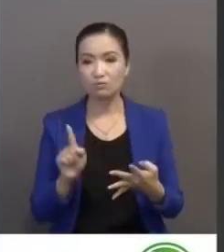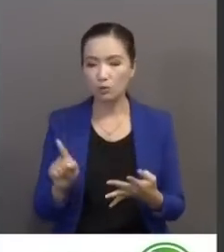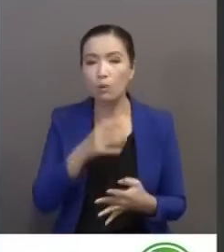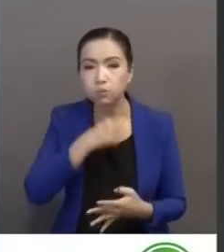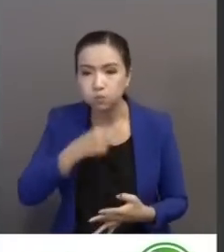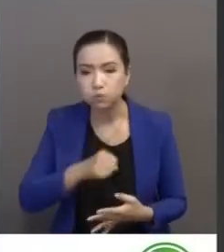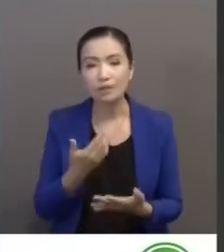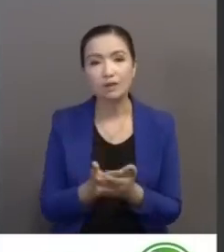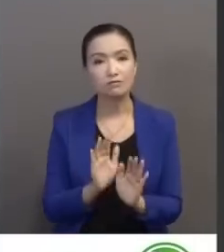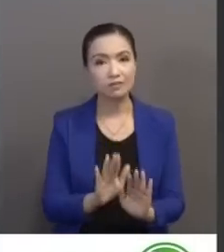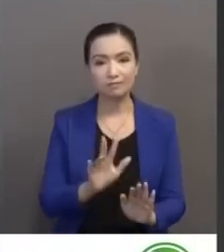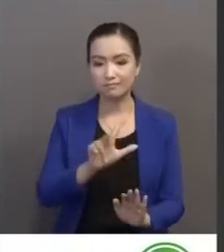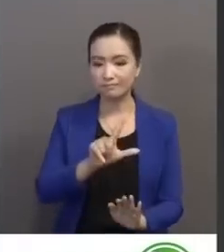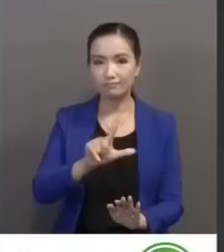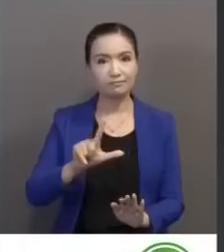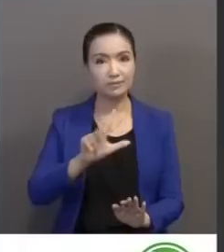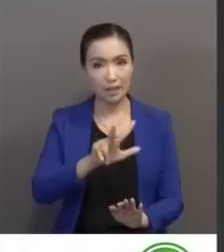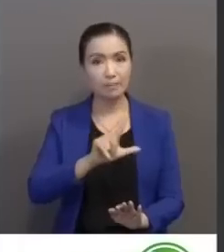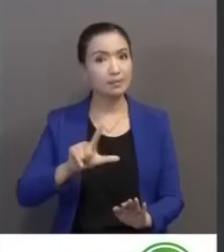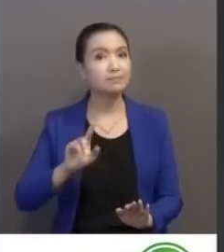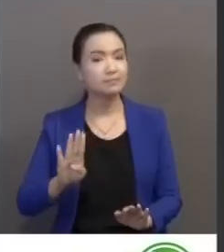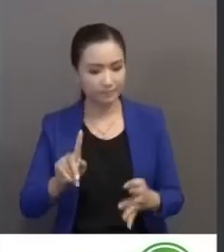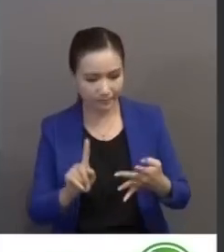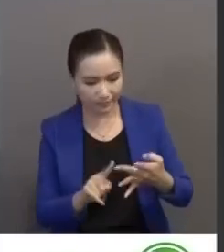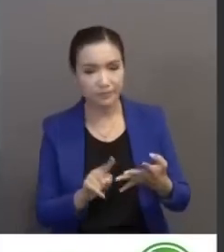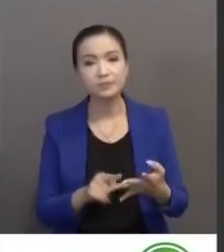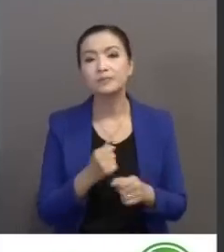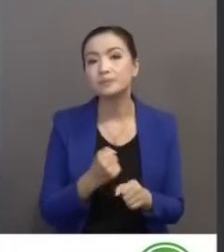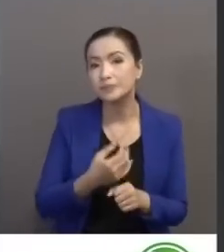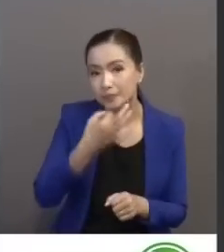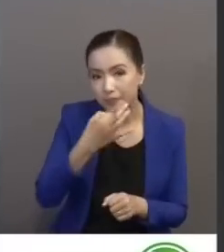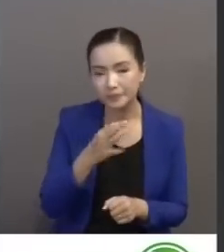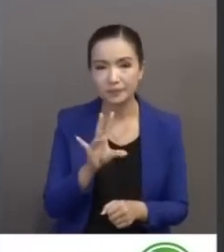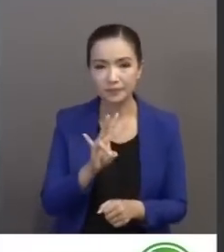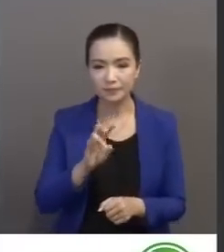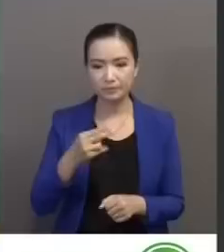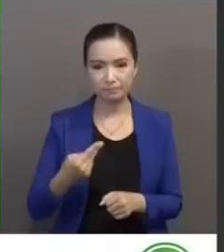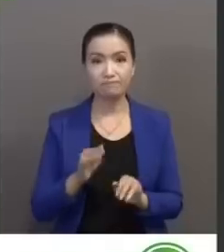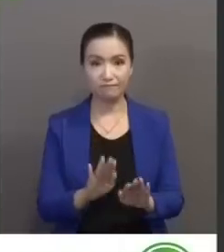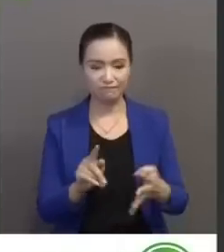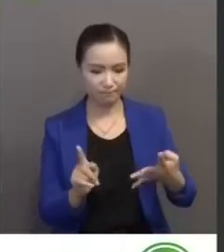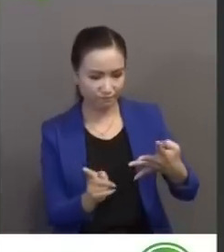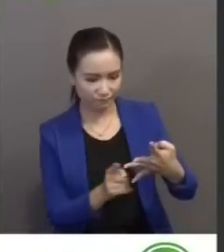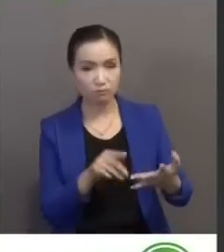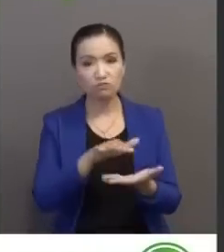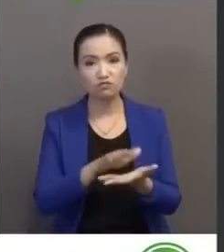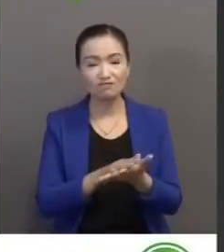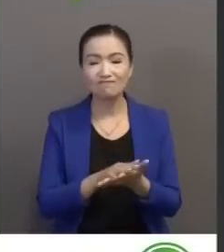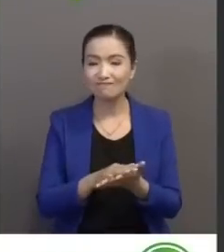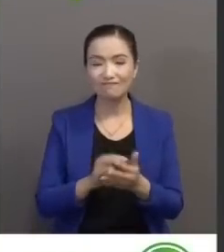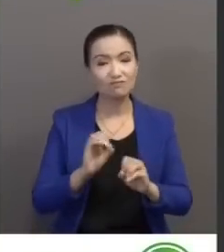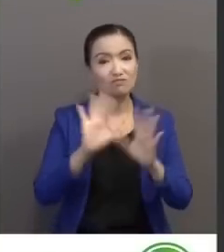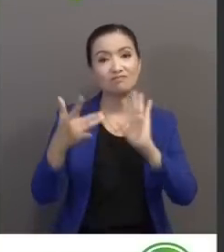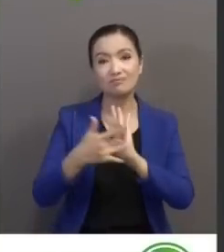วัยมีเงินฝาก3ล้านบาทกองทุนสัมมาชีพมีเงินฝาก 70,000 บาทกองทุนโรงเรียนแสงทองเทคโนโล